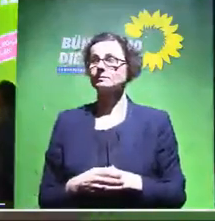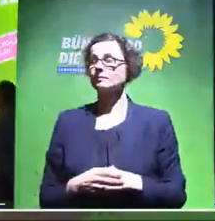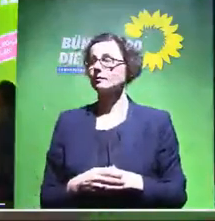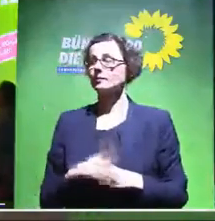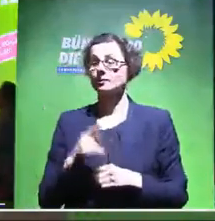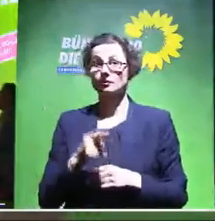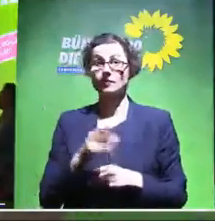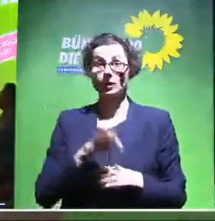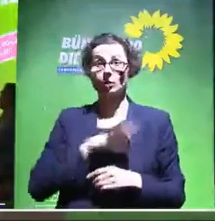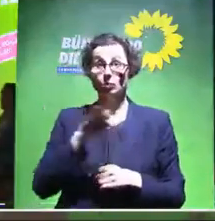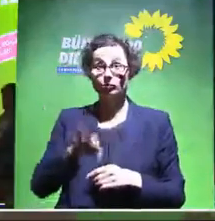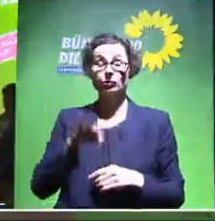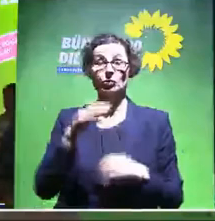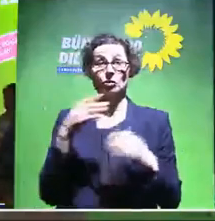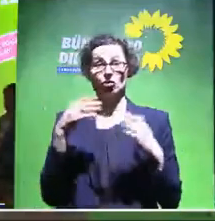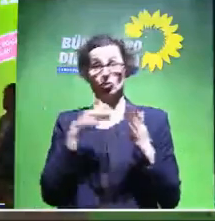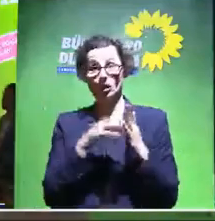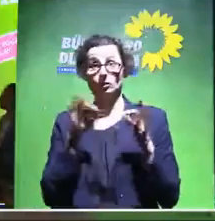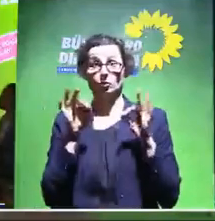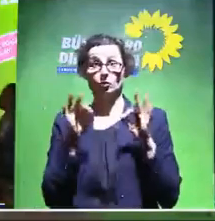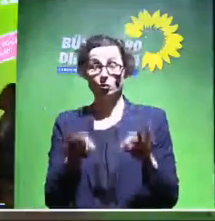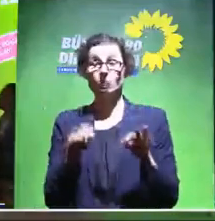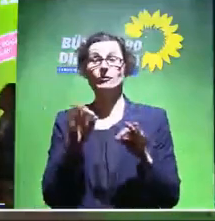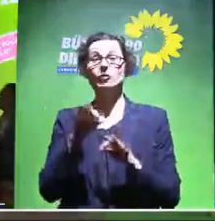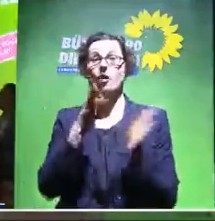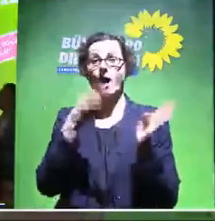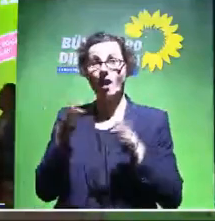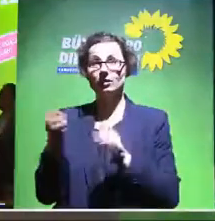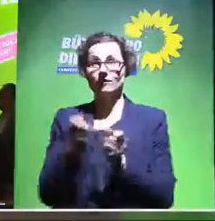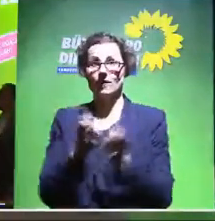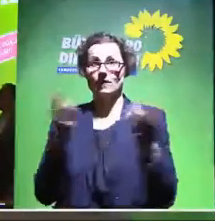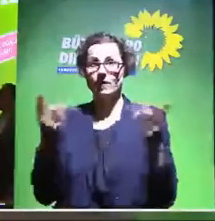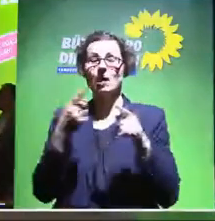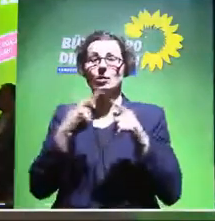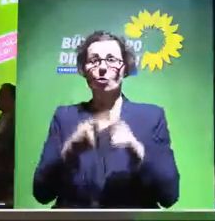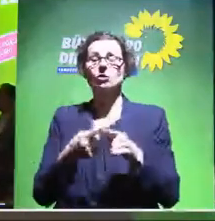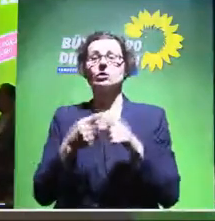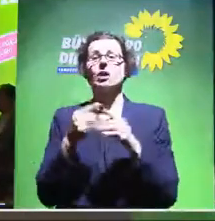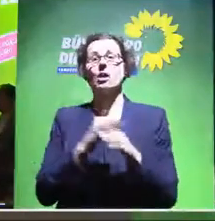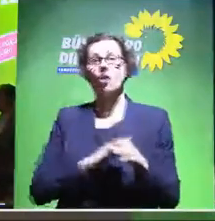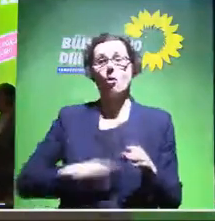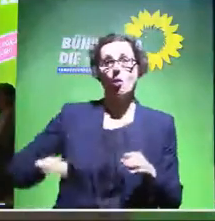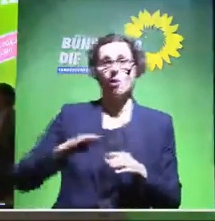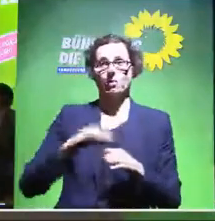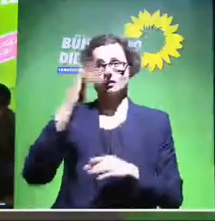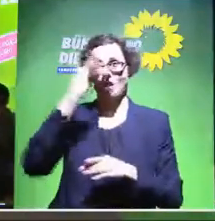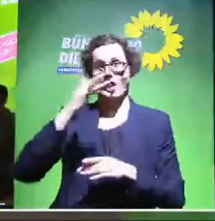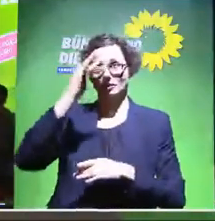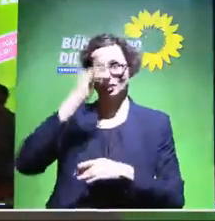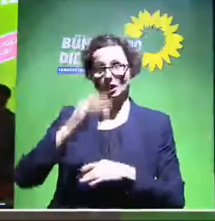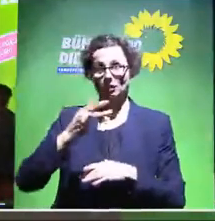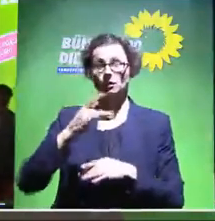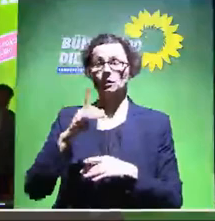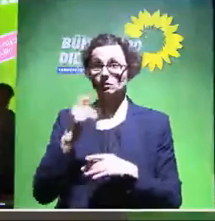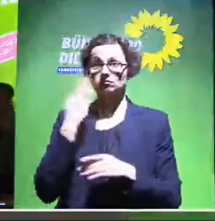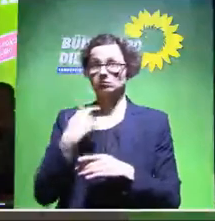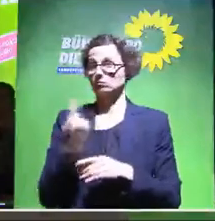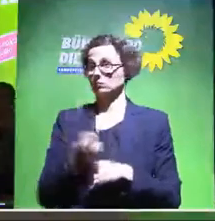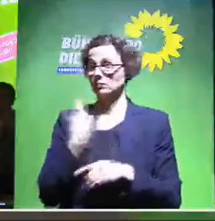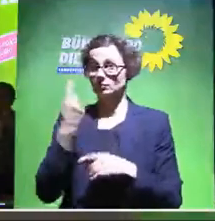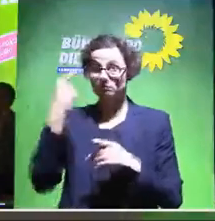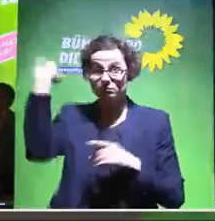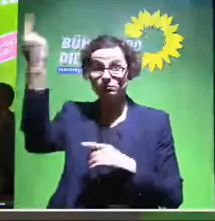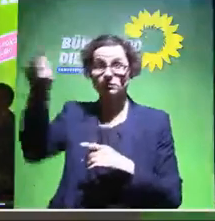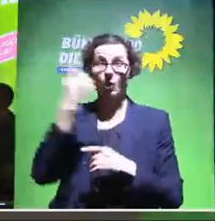Das ist außerdem noch gut für das Stadtklima, für die Artenvielfalt und fürs Urban Gardening. Und liebe Leute, so können wir alle mal in der Spree